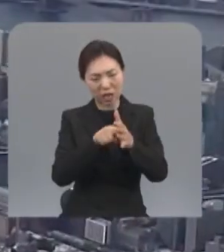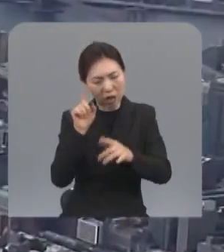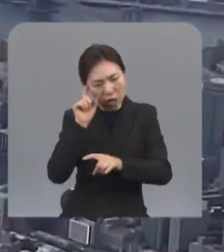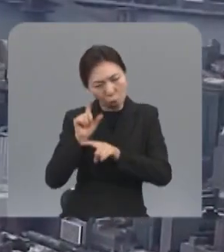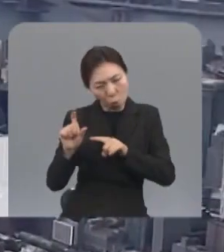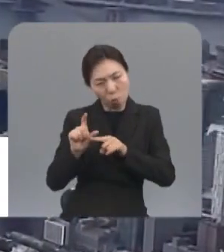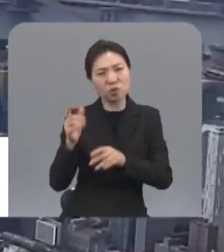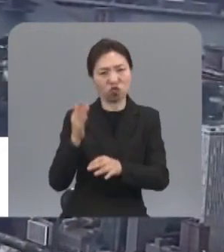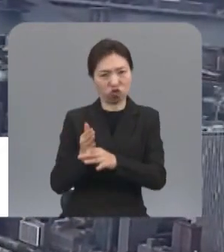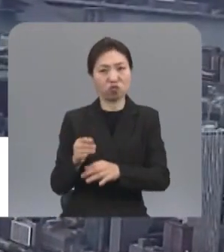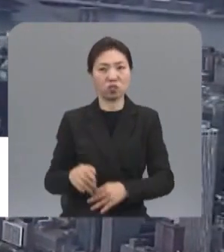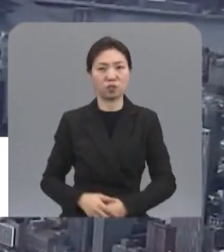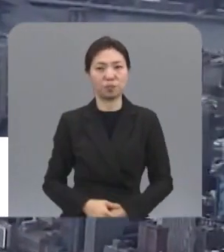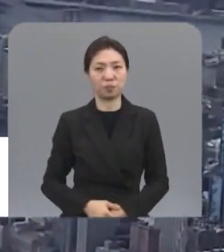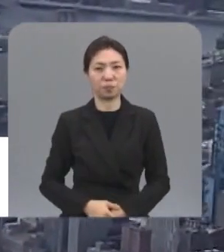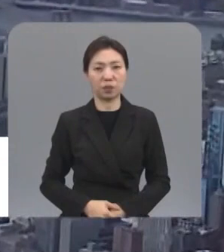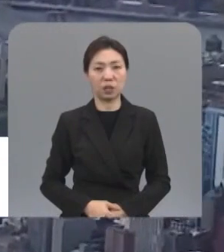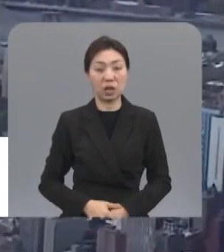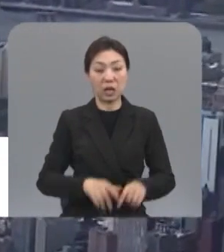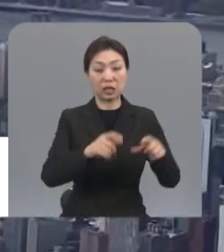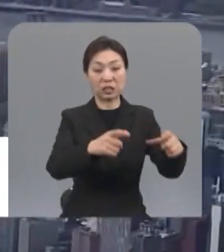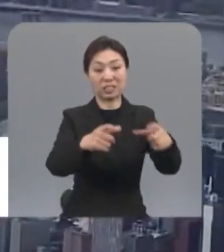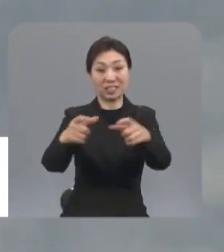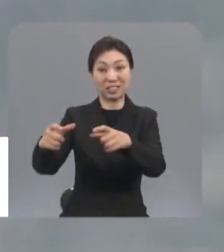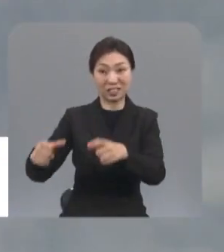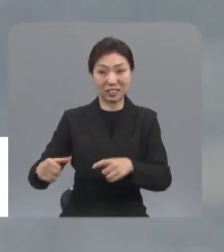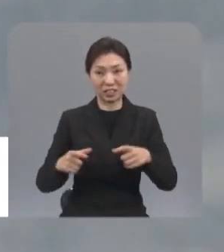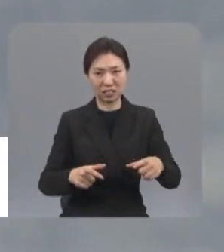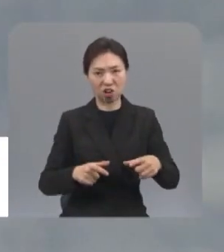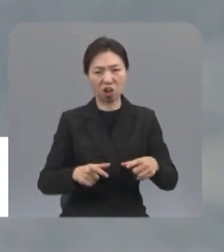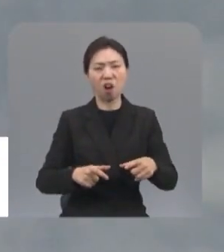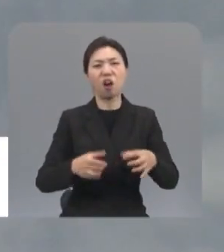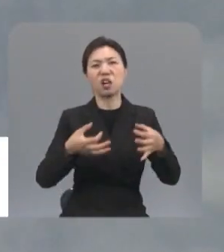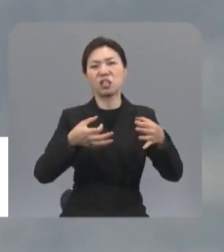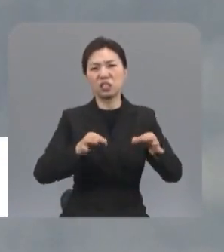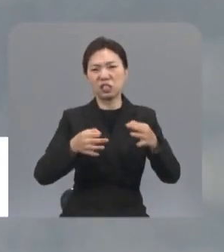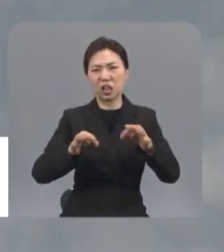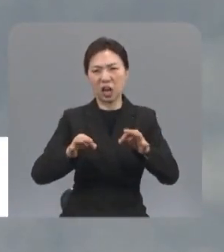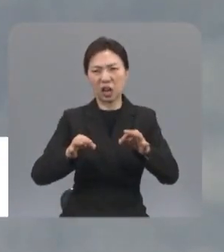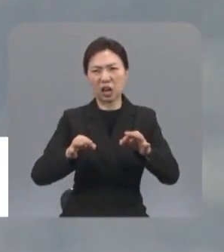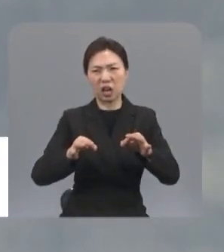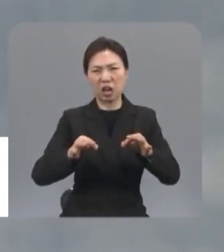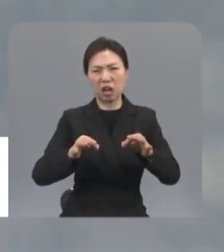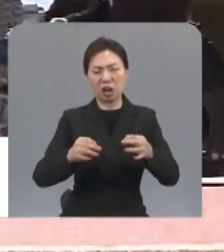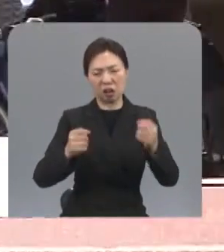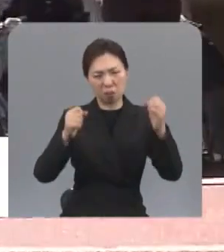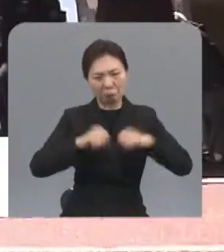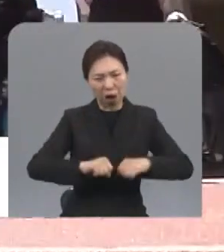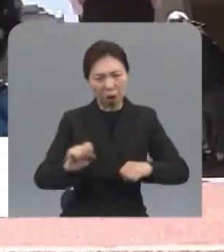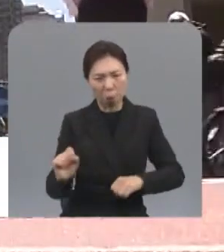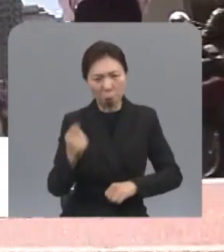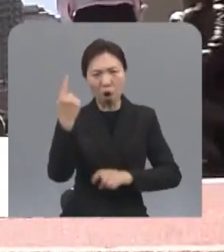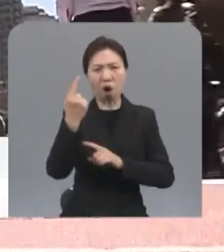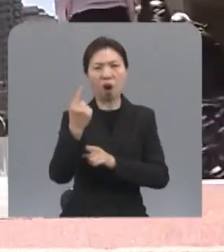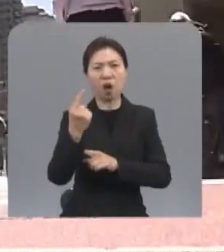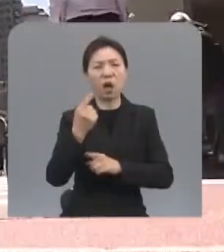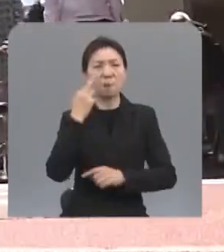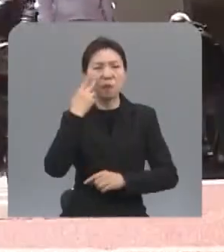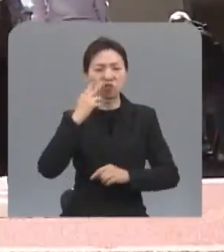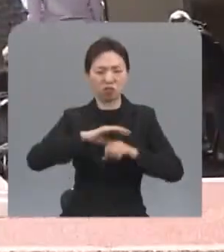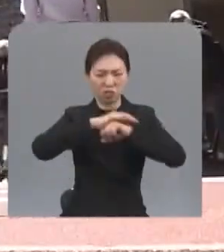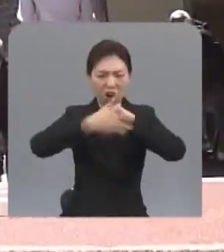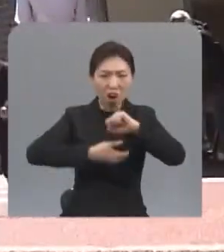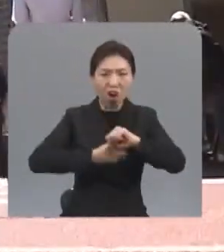이번 지역 중소은행발 금융 혼란이 결국 실물 경제로 옮겨가 미국 경제의 침체 가능성이 커졌다는 관측도 제기되고